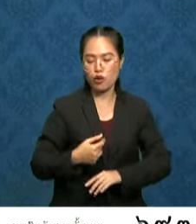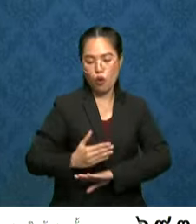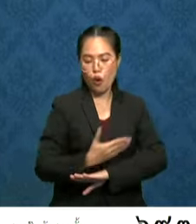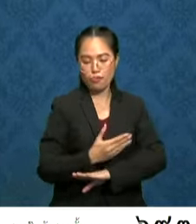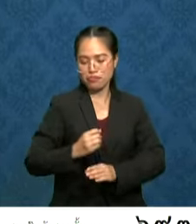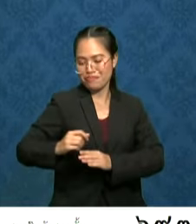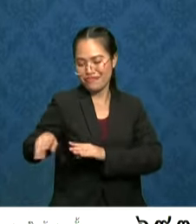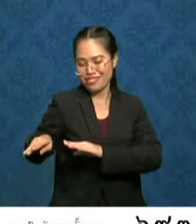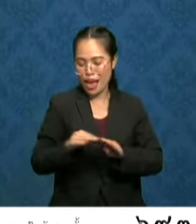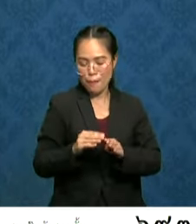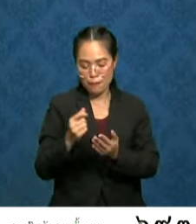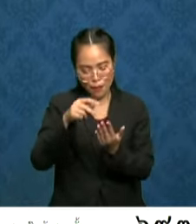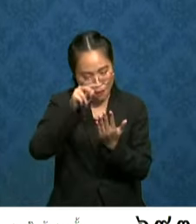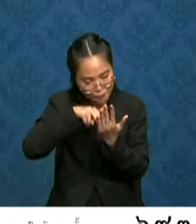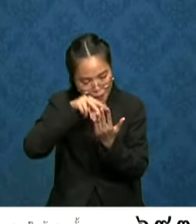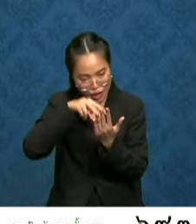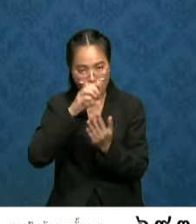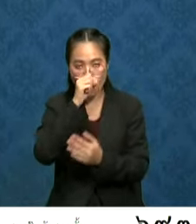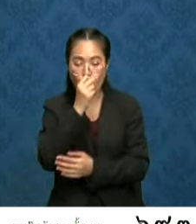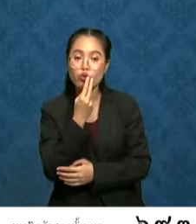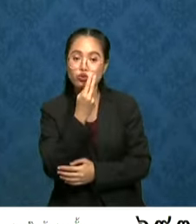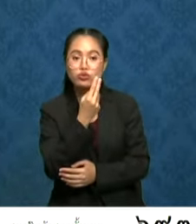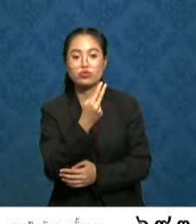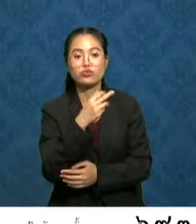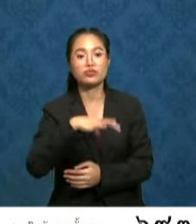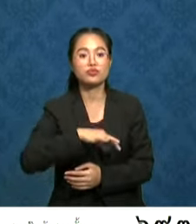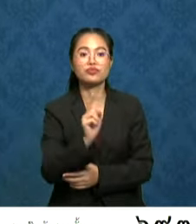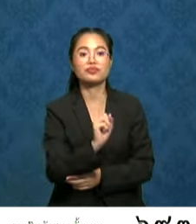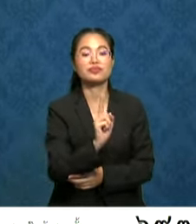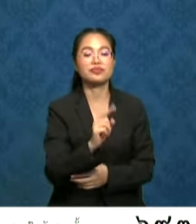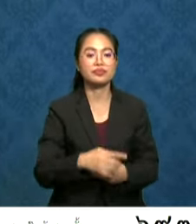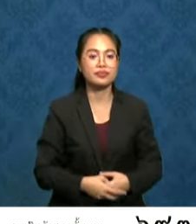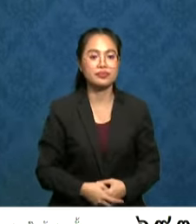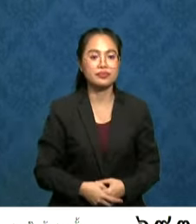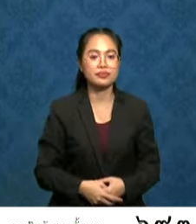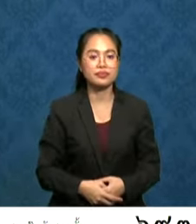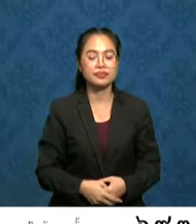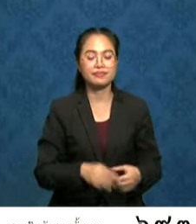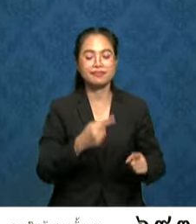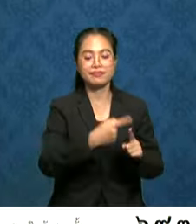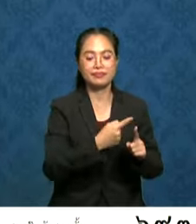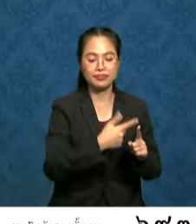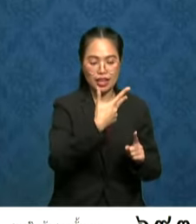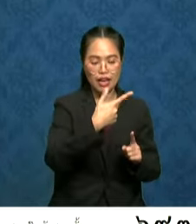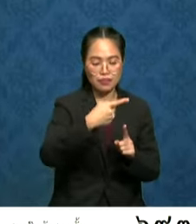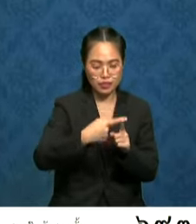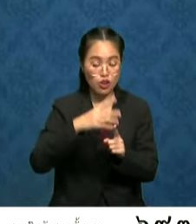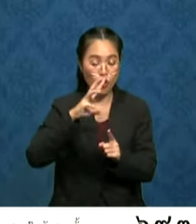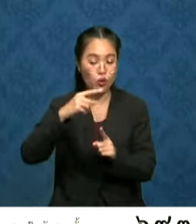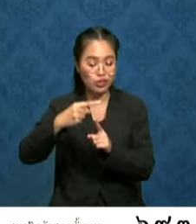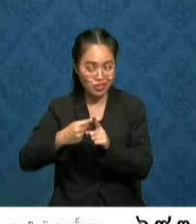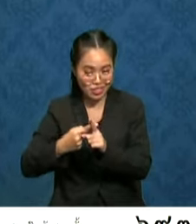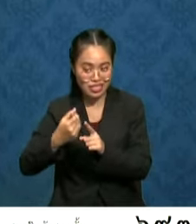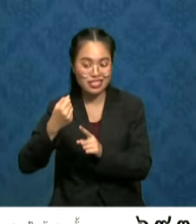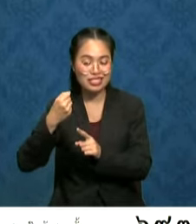นะคะแต่ว่าพอดูอันนี้แล้วมันสนุกดีค่ะเดี๋ยวเราไปดูกันนะคะว่ามีอะไรบ้างนะคะก็จะมีเอ่อผลงาน 3เดือน 6เดือน 10เดือน 12เดือนนะ